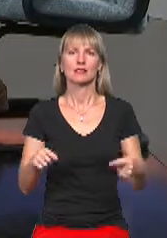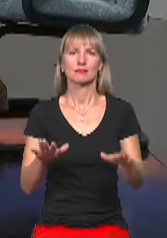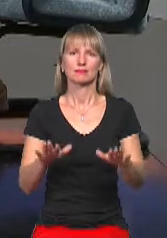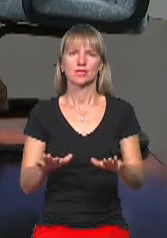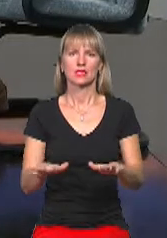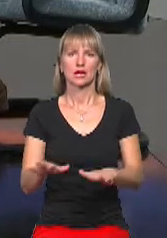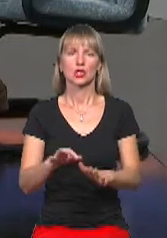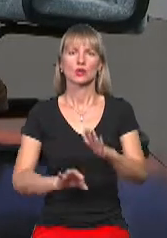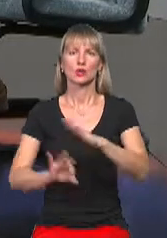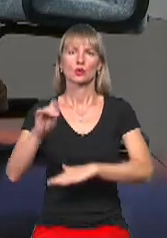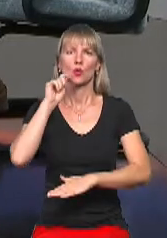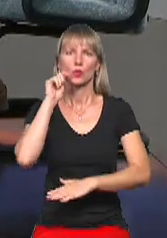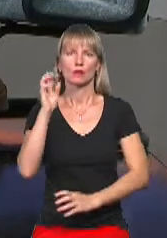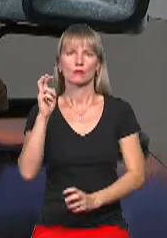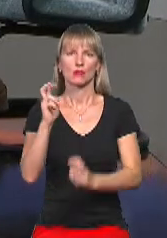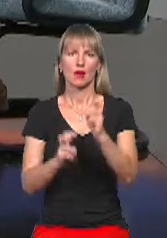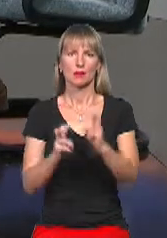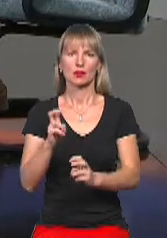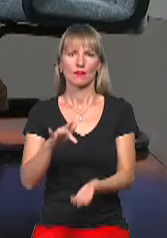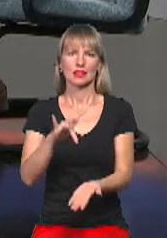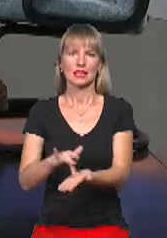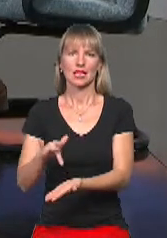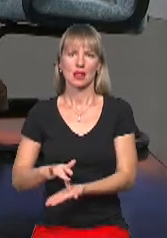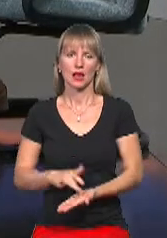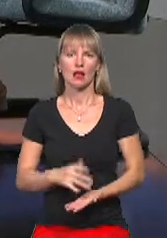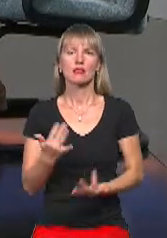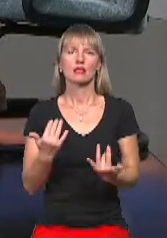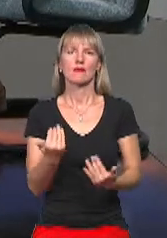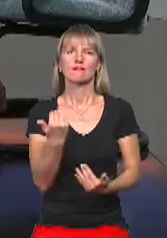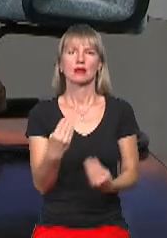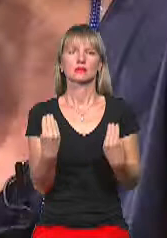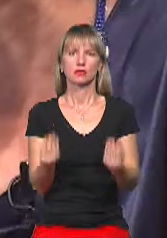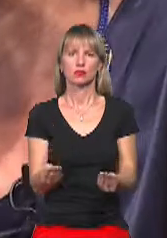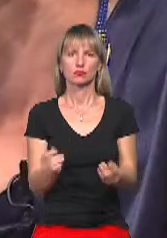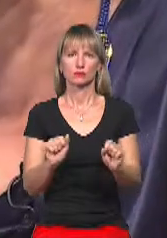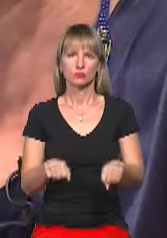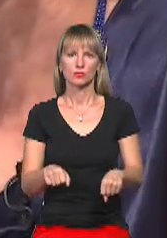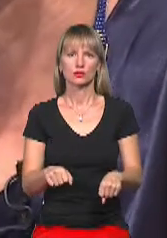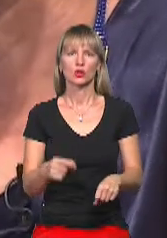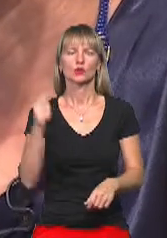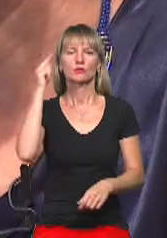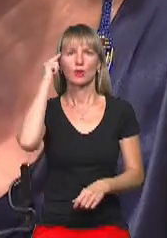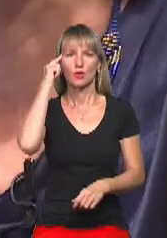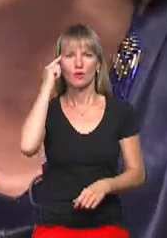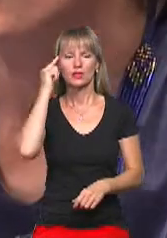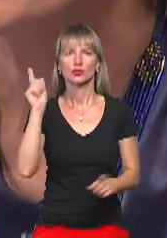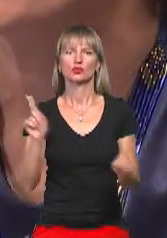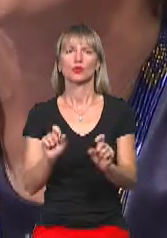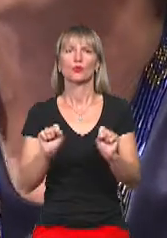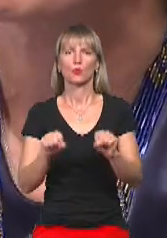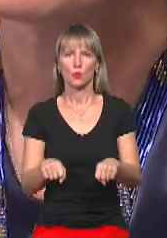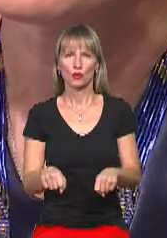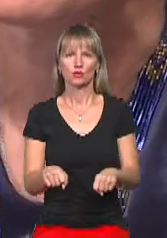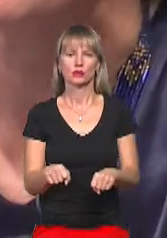містах сходу України, промислових центрах, наскільки вони вам дають підстави сподіватися, що можна